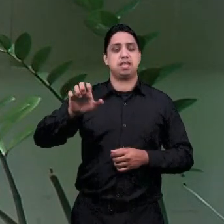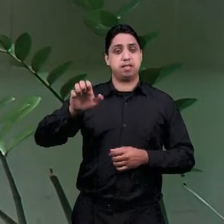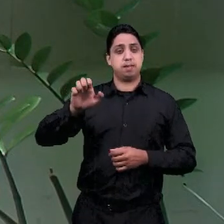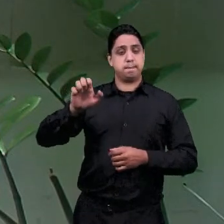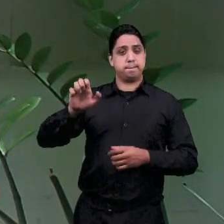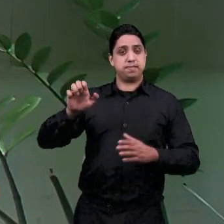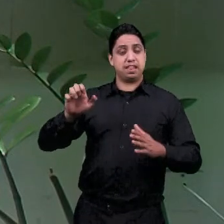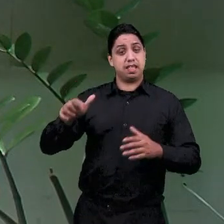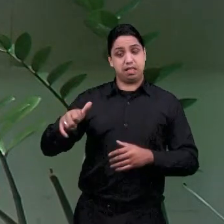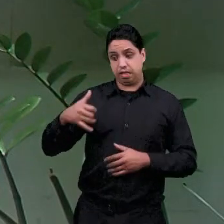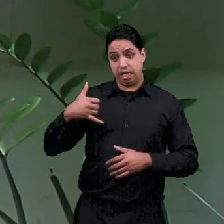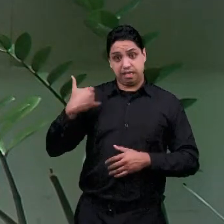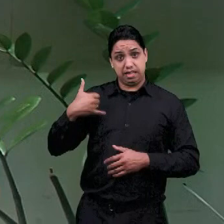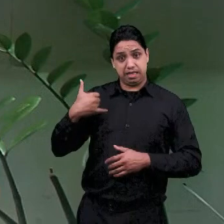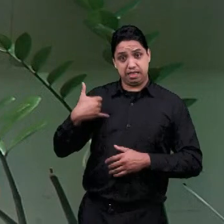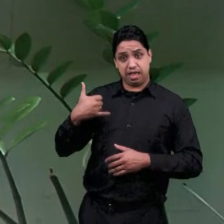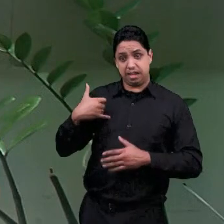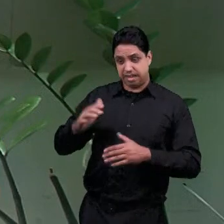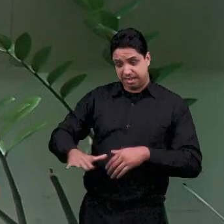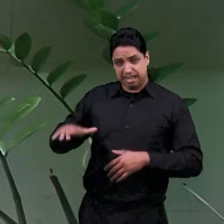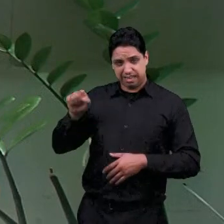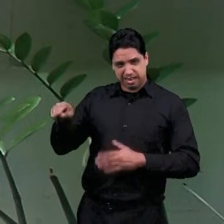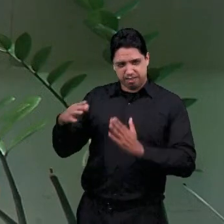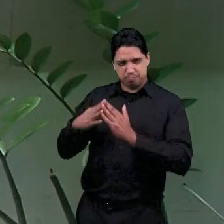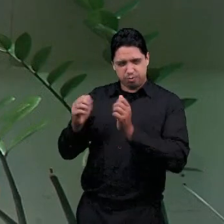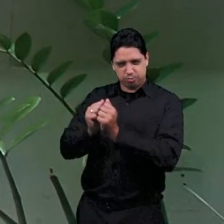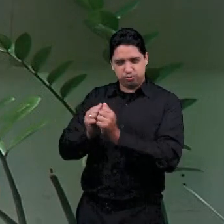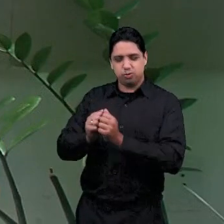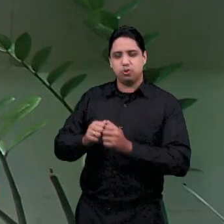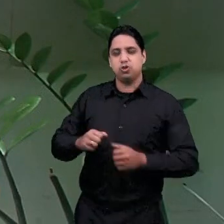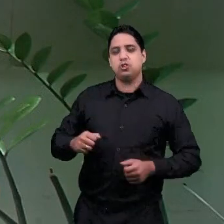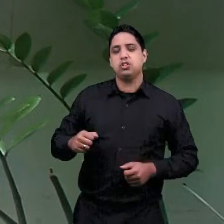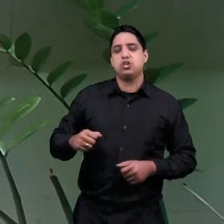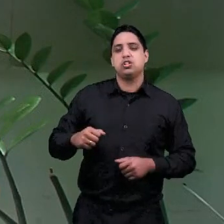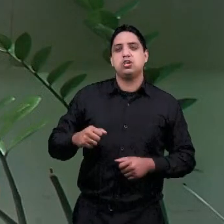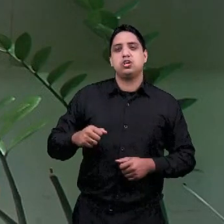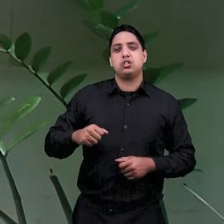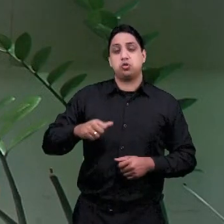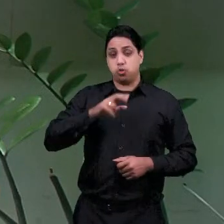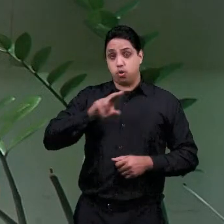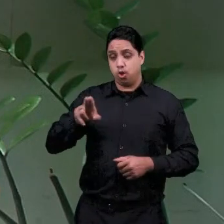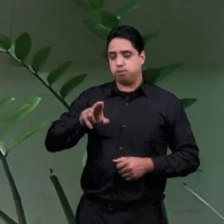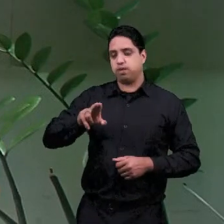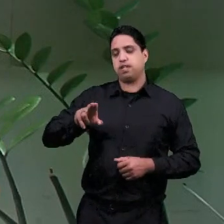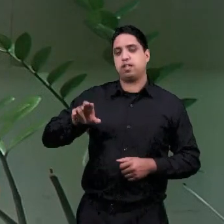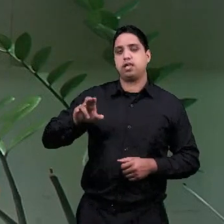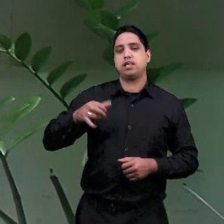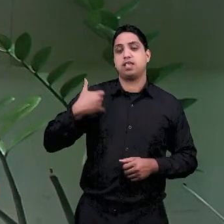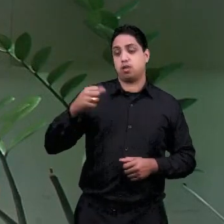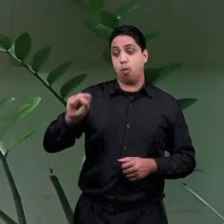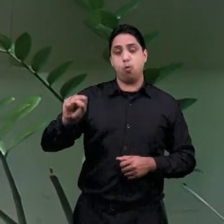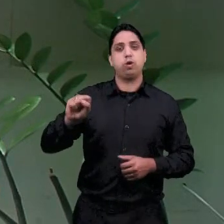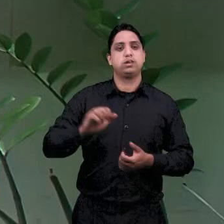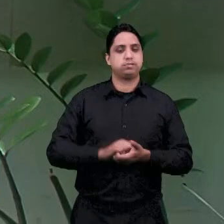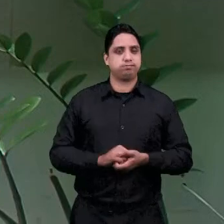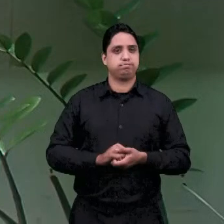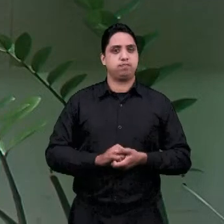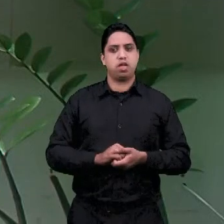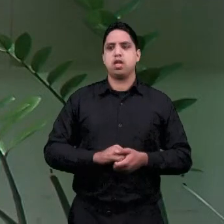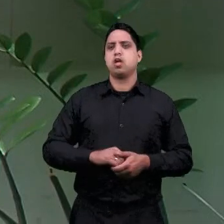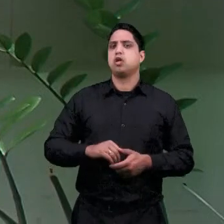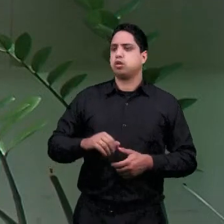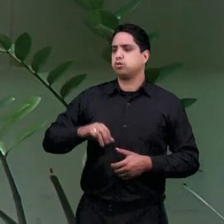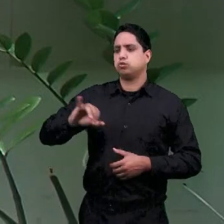José, on te salue. Continue dans la présence du Seigneur parce que